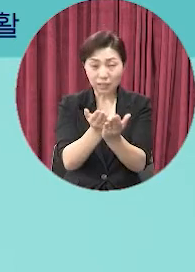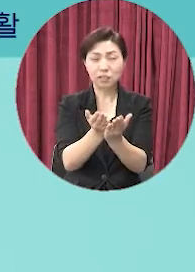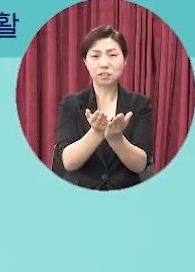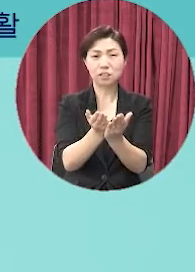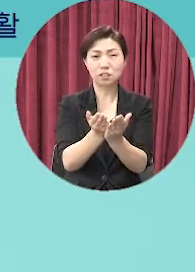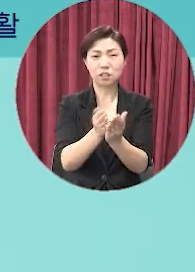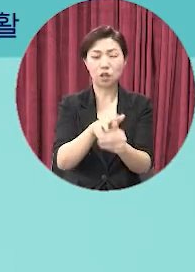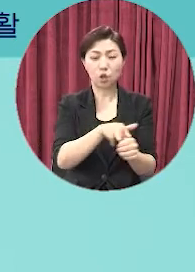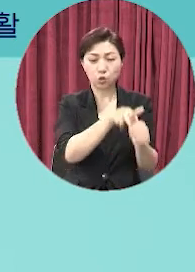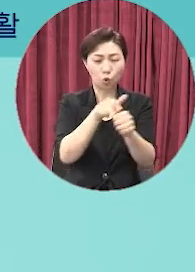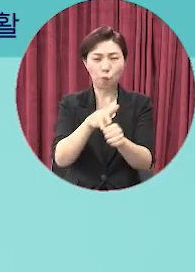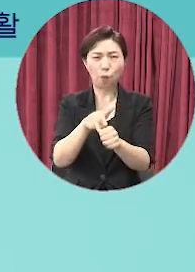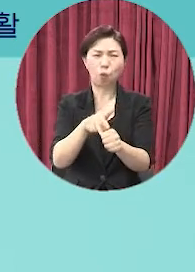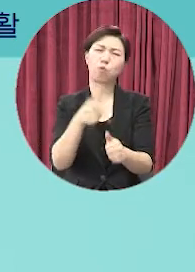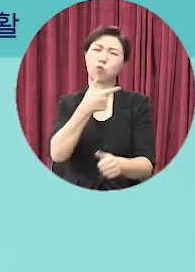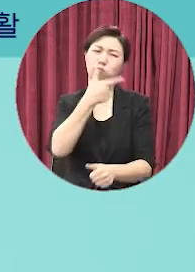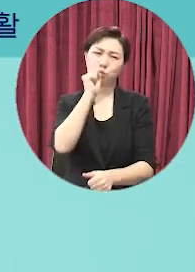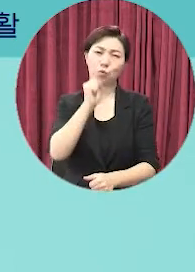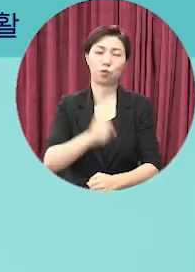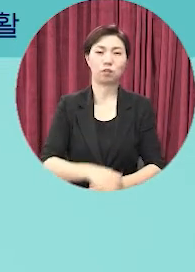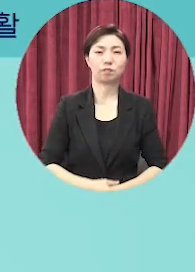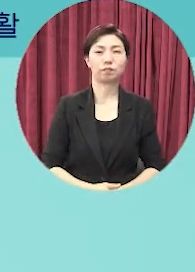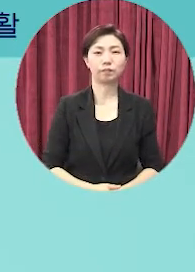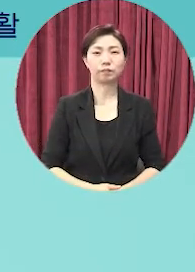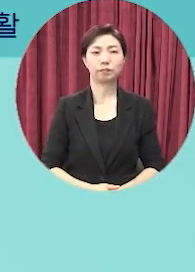자료들은 많지 않았습니다.